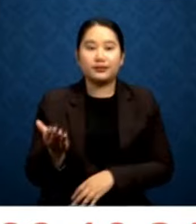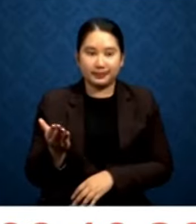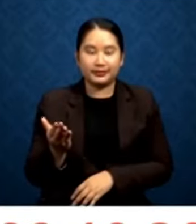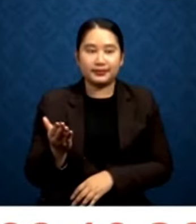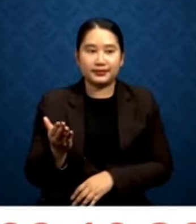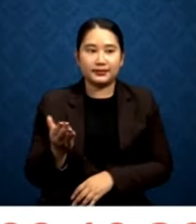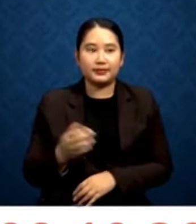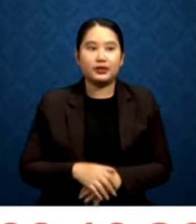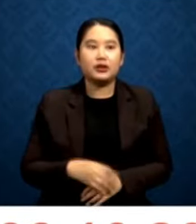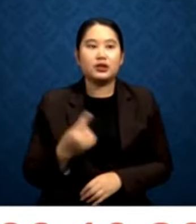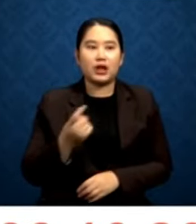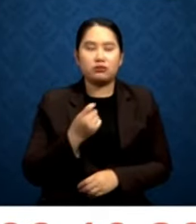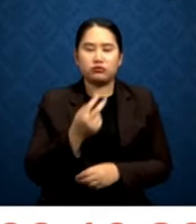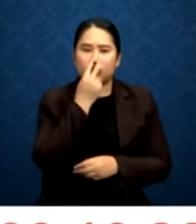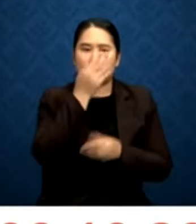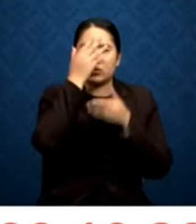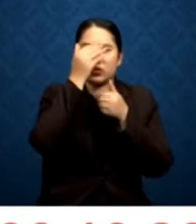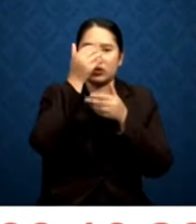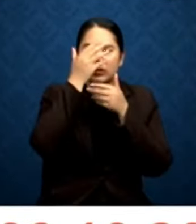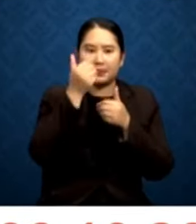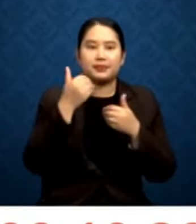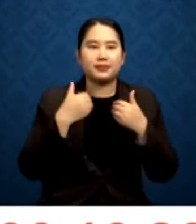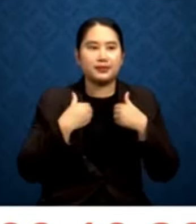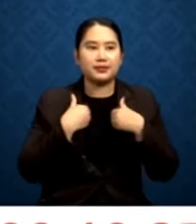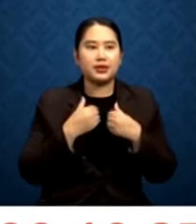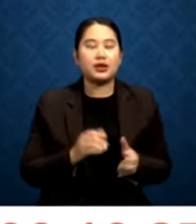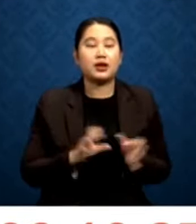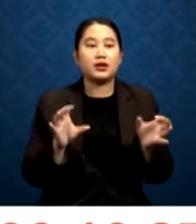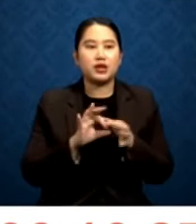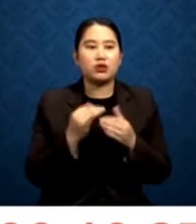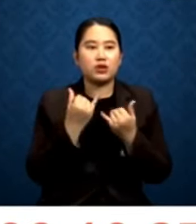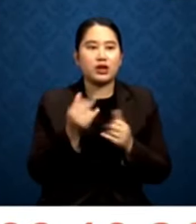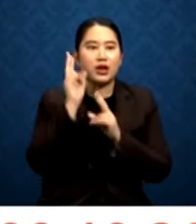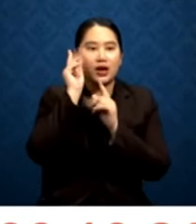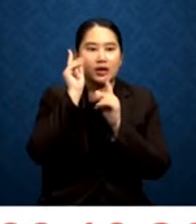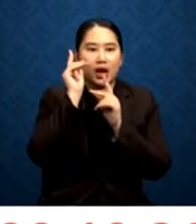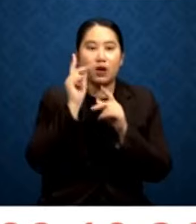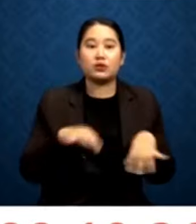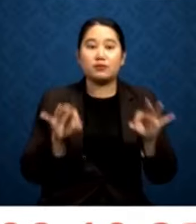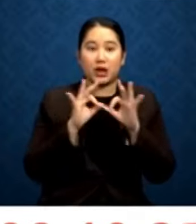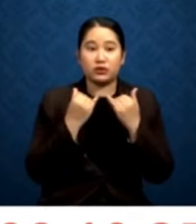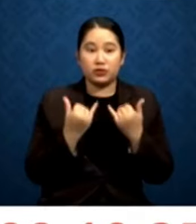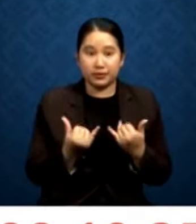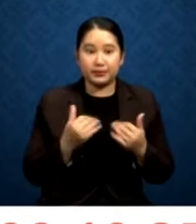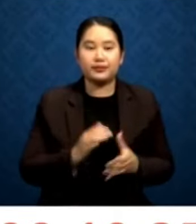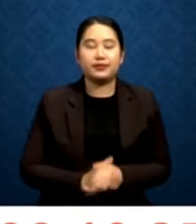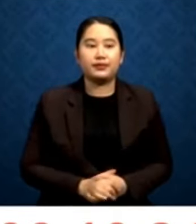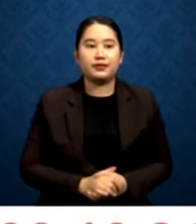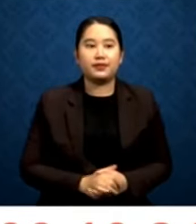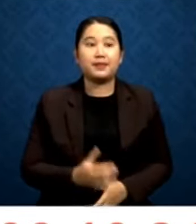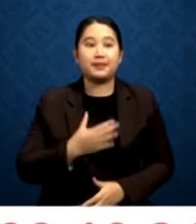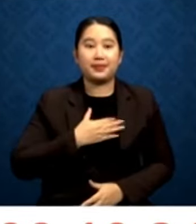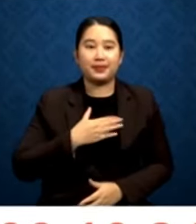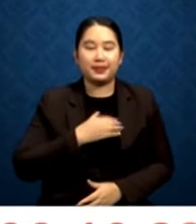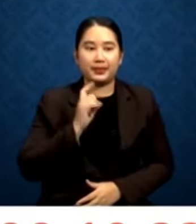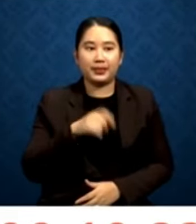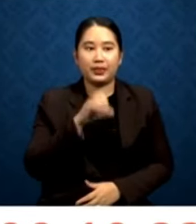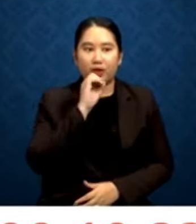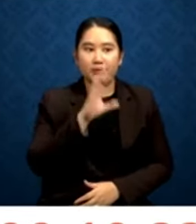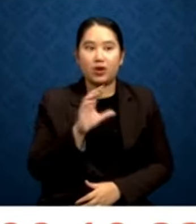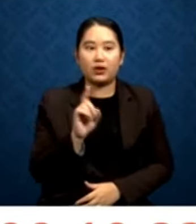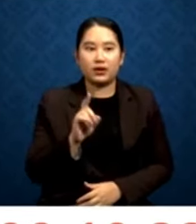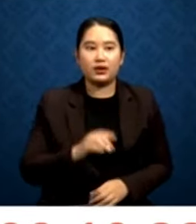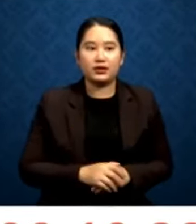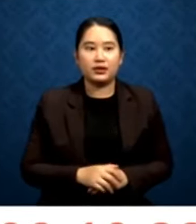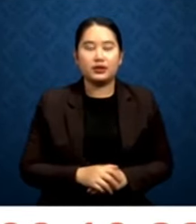ี่ได้ให้ความสนใจ wouldเปลาแตนที่กำลังเป็นข่าวใหญ่อยในขณะนี้ แล้วก็จงฉันก็ต้เลีนว่าท